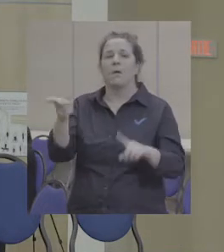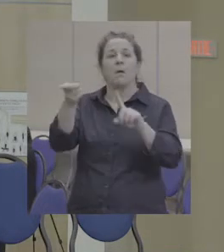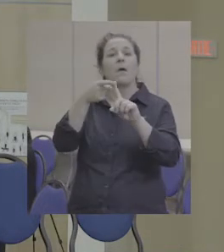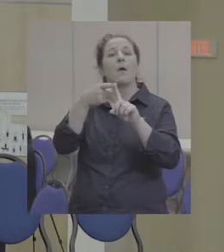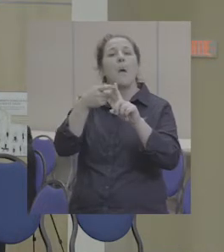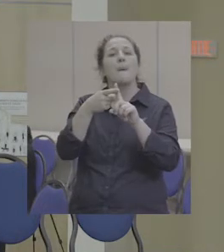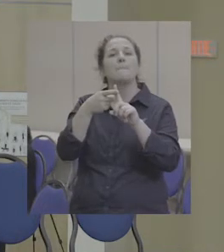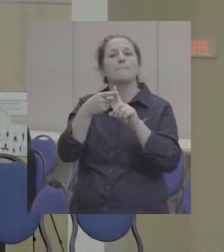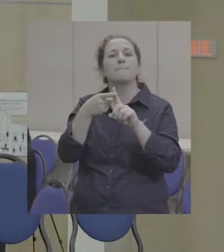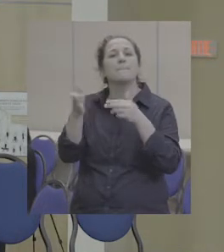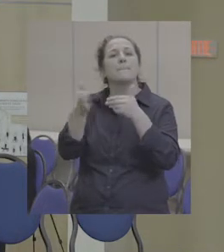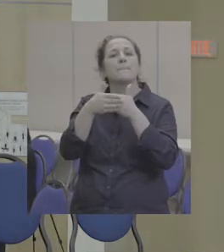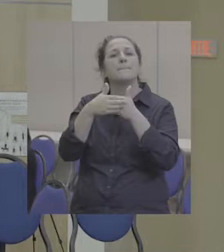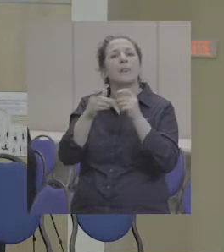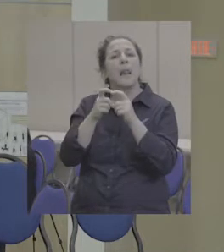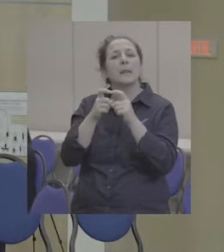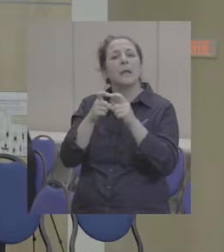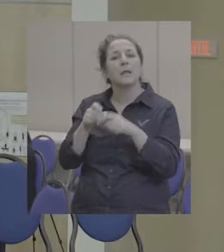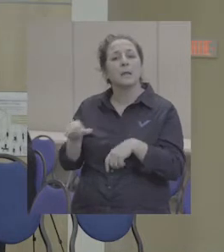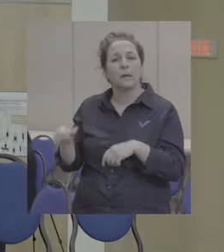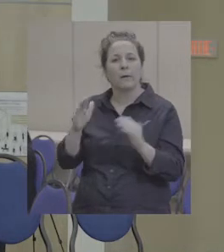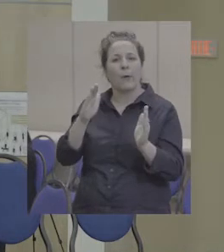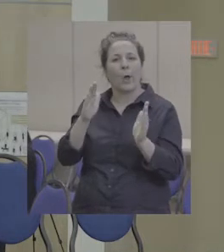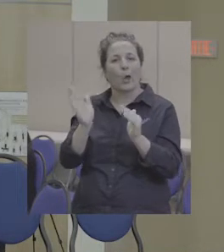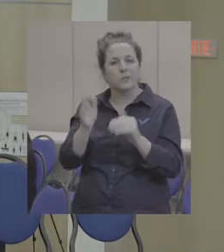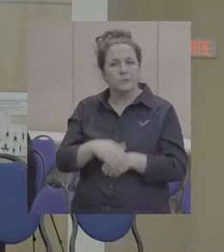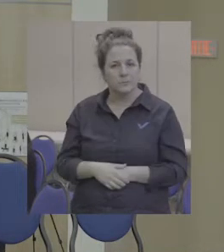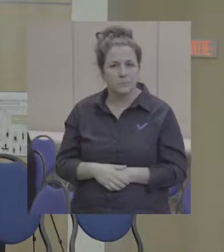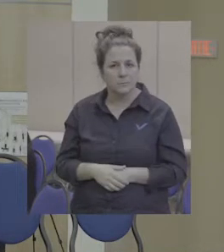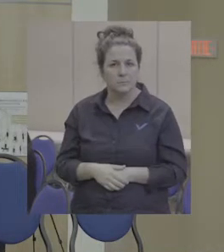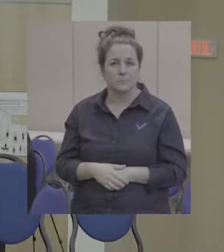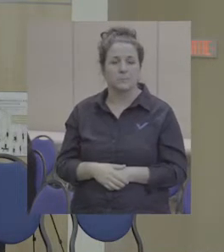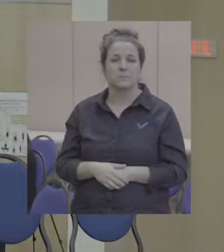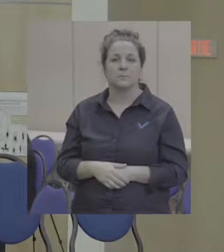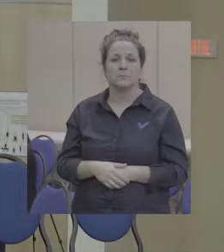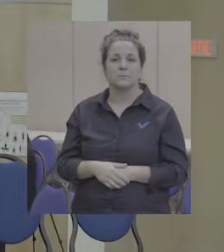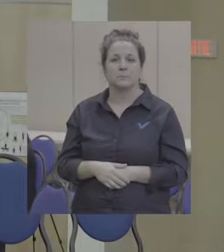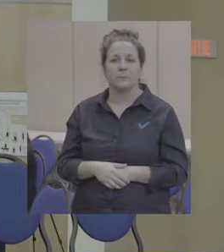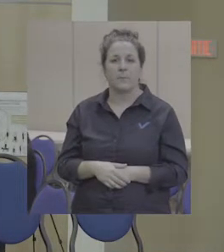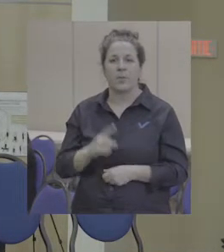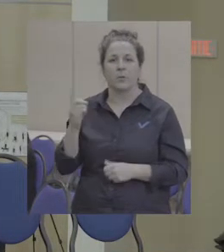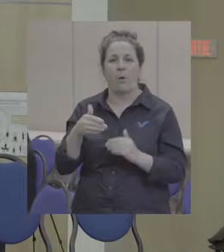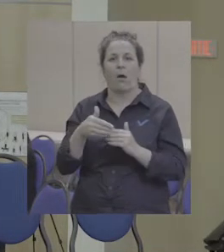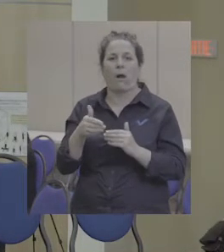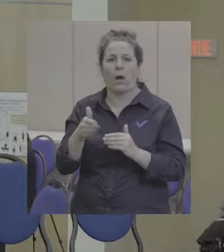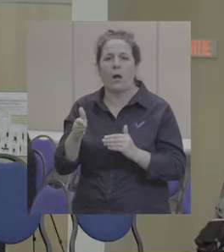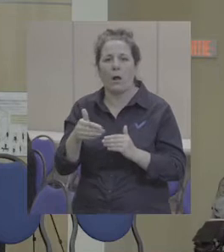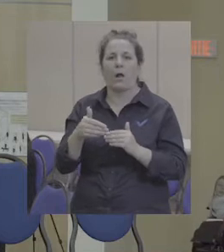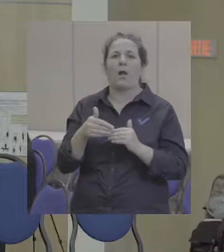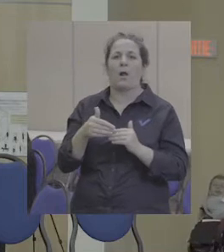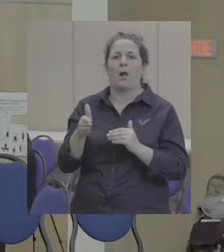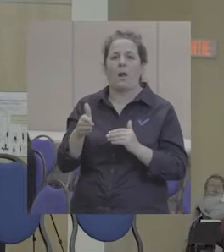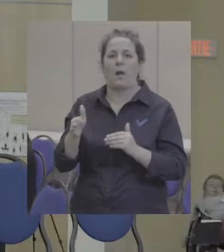D'abord, la porte électrique, elle accroche, puis elle accroche tout le temps. Puis